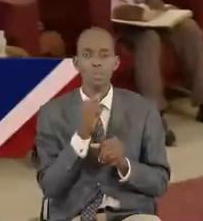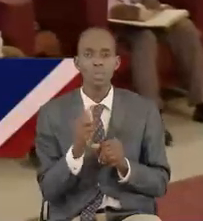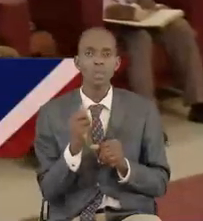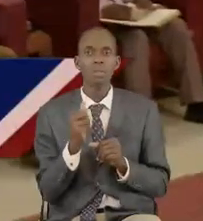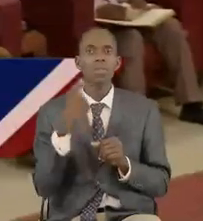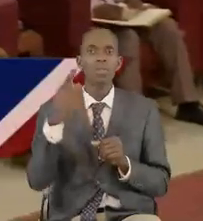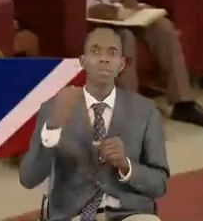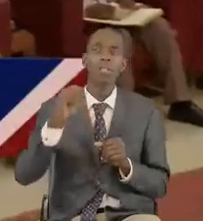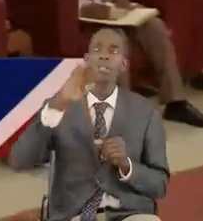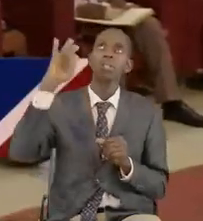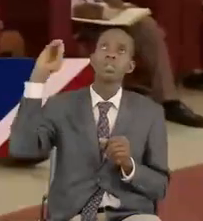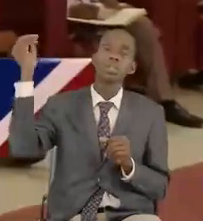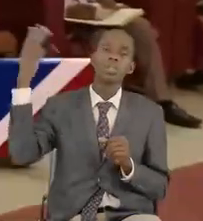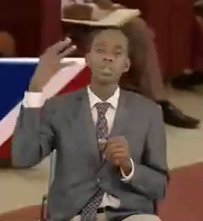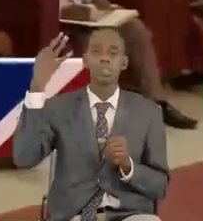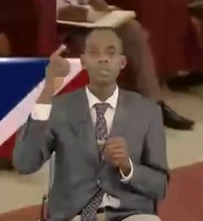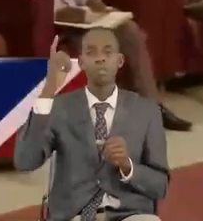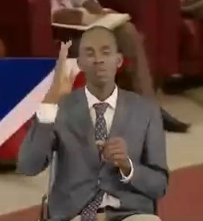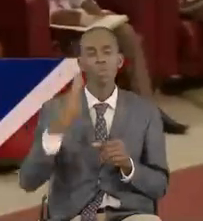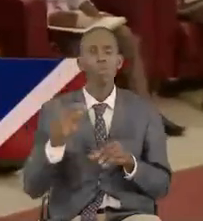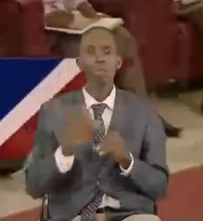en vain